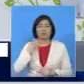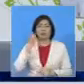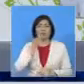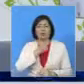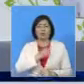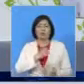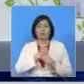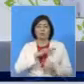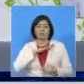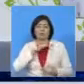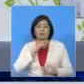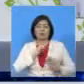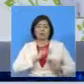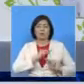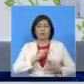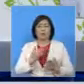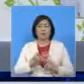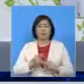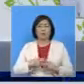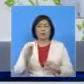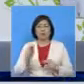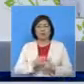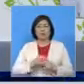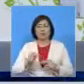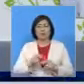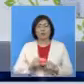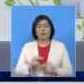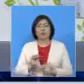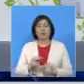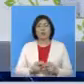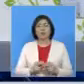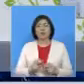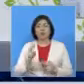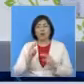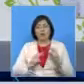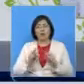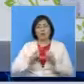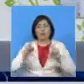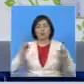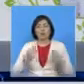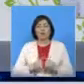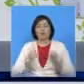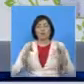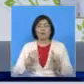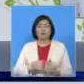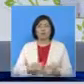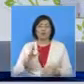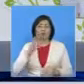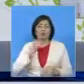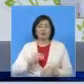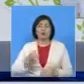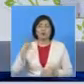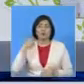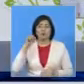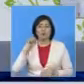проделана колоссальная работа. Это и капитальный ремонт, возведение пристройки к школе. Возросла и успеваемость учащихся,